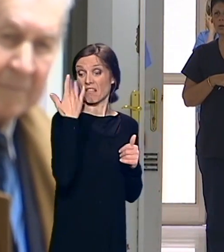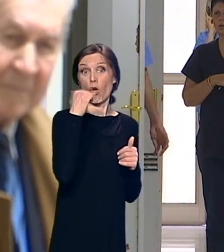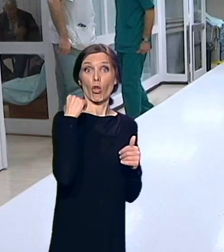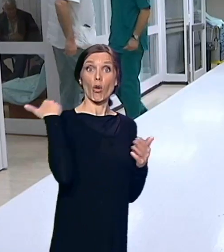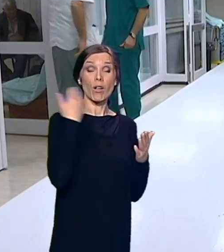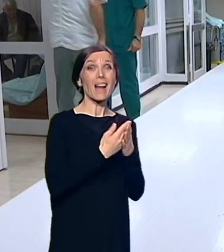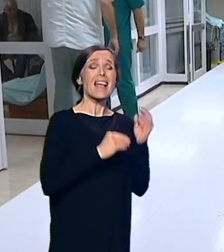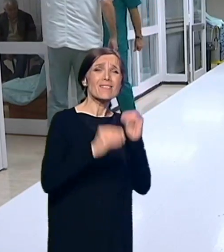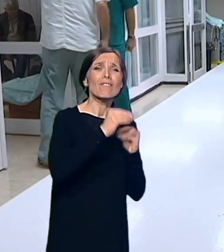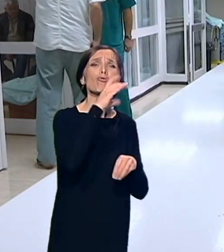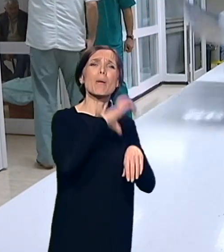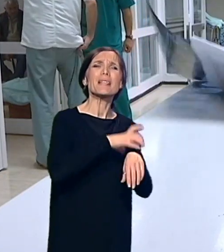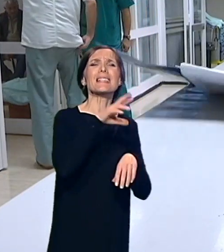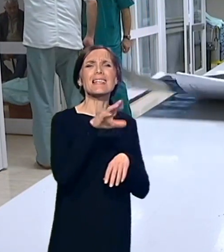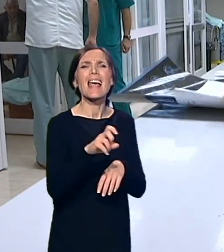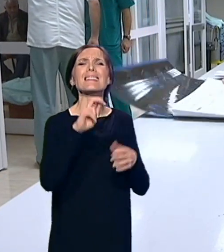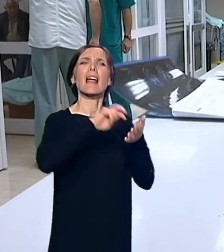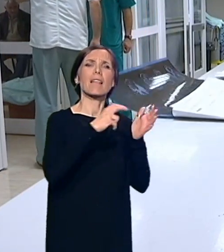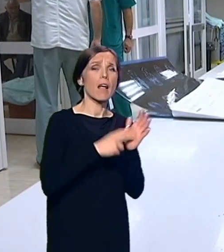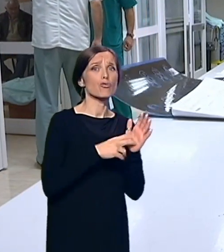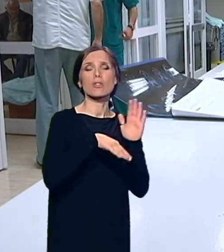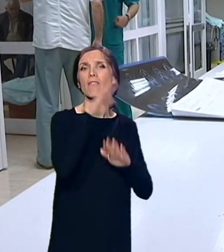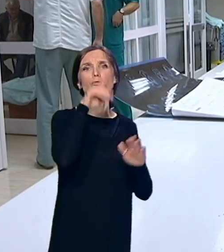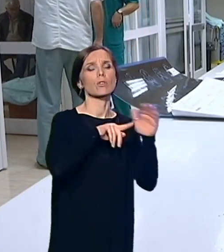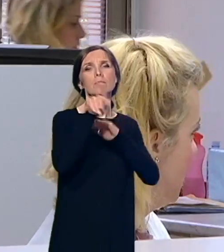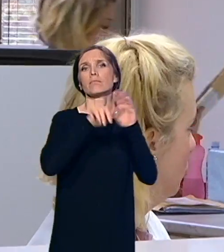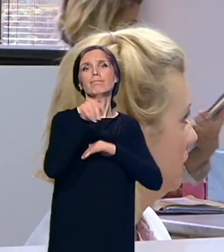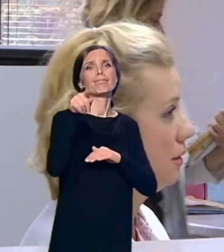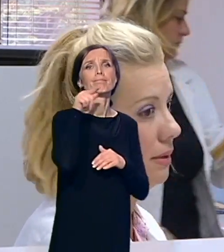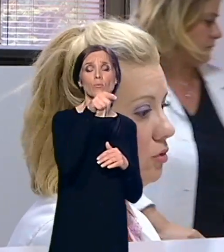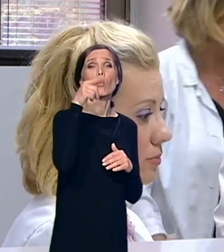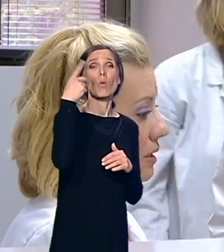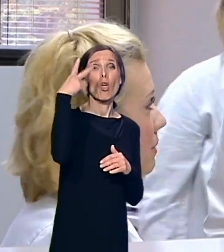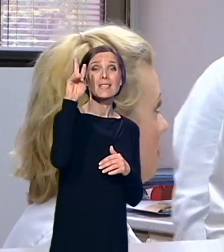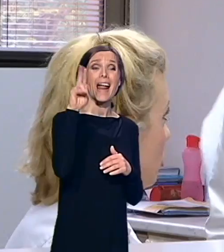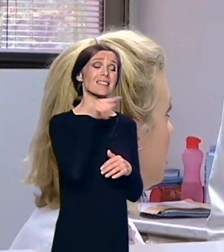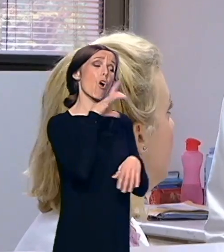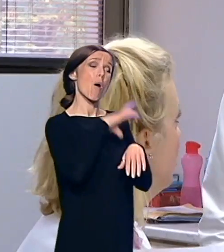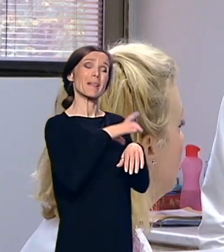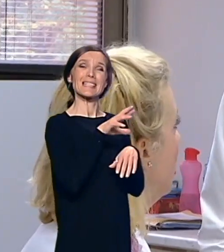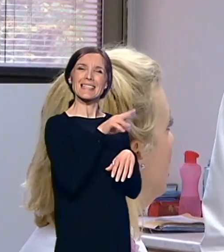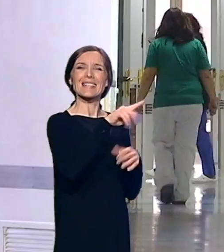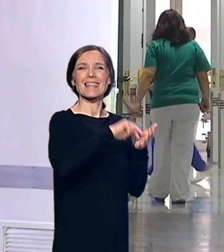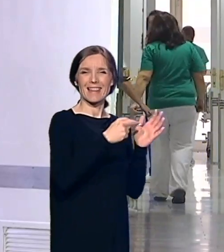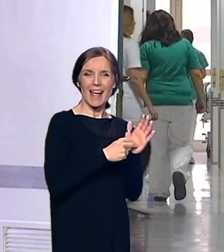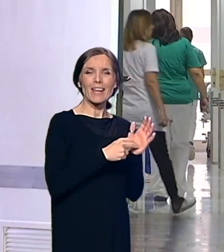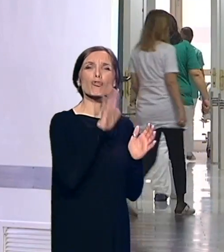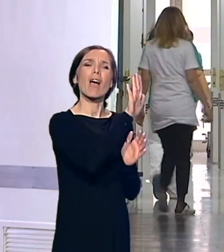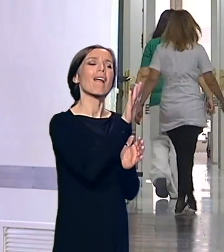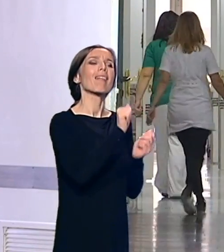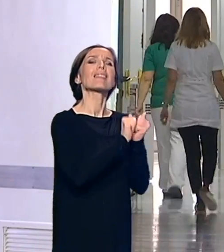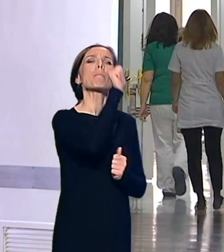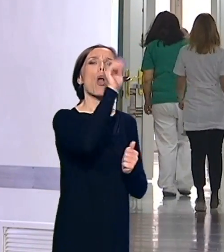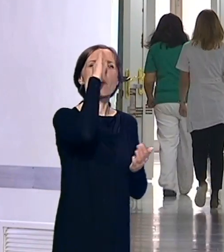inostranstvu. Diplome naših stručnjaka najlakše se nostrifikuju u Nemačkoj i Norveškoj. Nacionalna služba za zapošljavanje